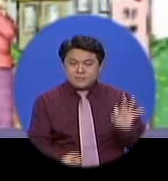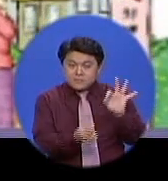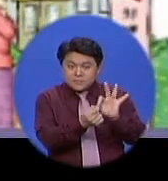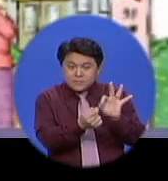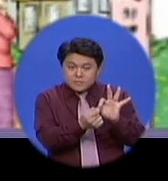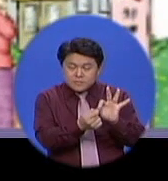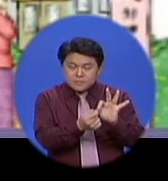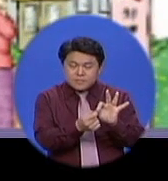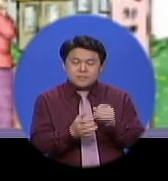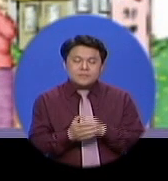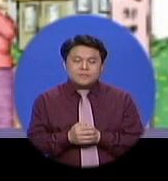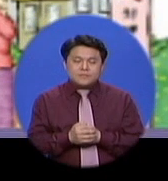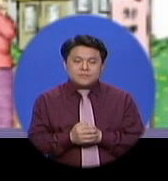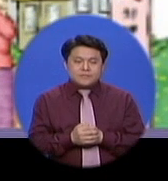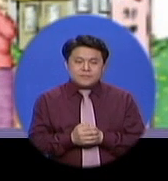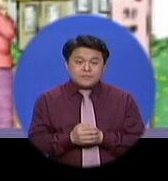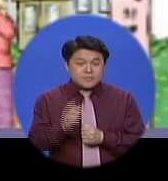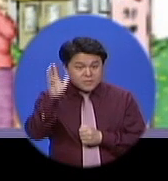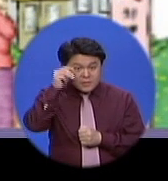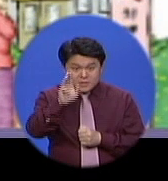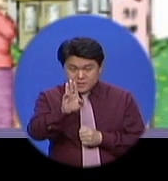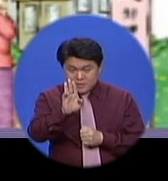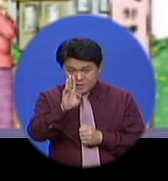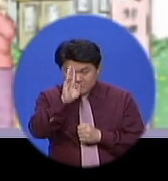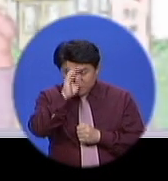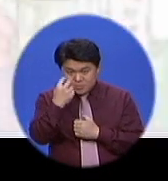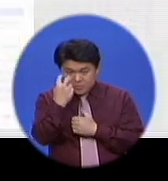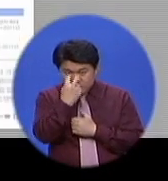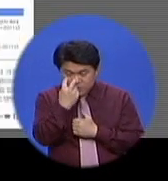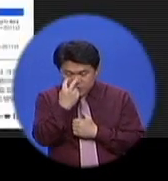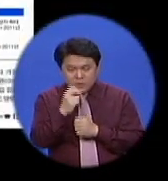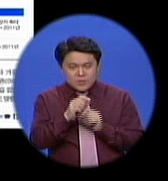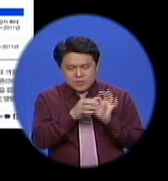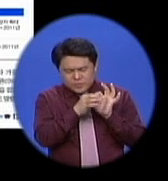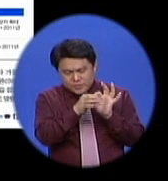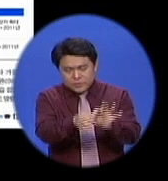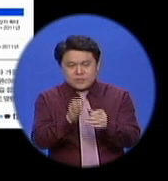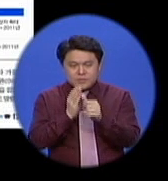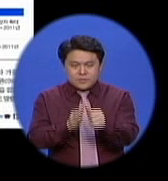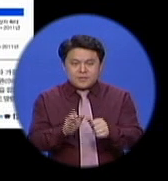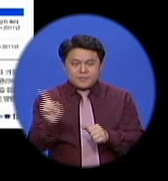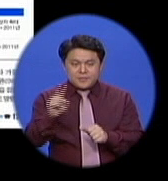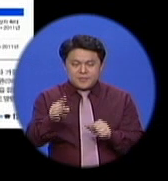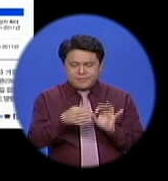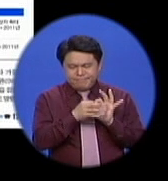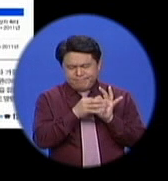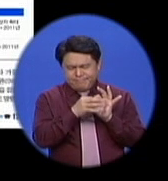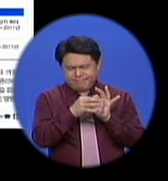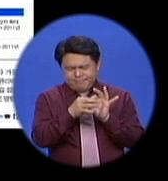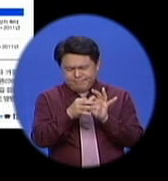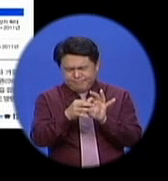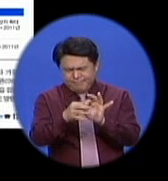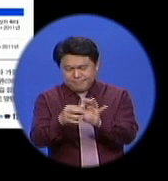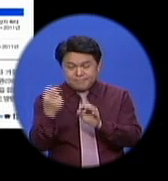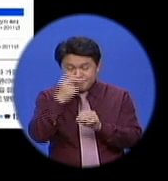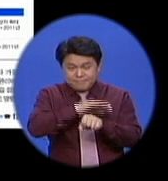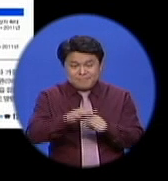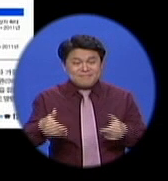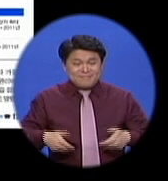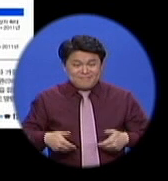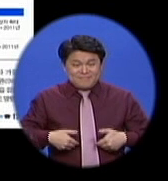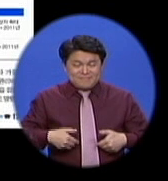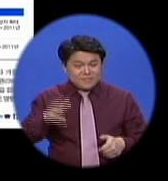번째, 치매 치료 관리는 꾸준히 하세요. 무엇이든지 꾸준한 관리가 필요하겠죠?